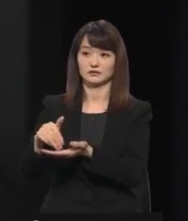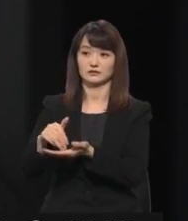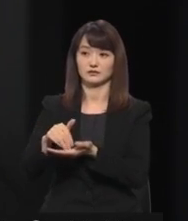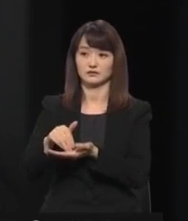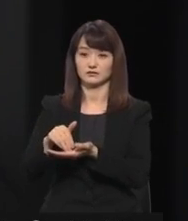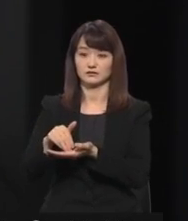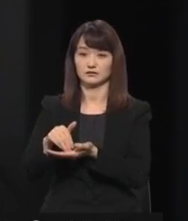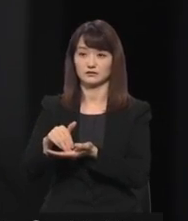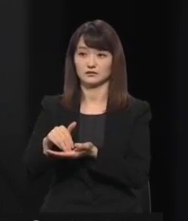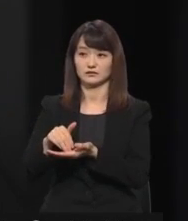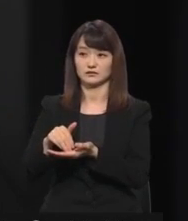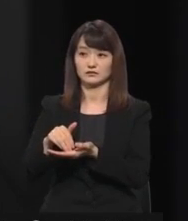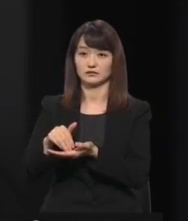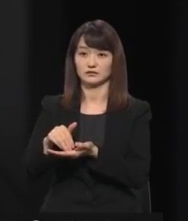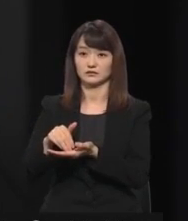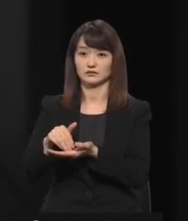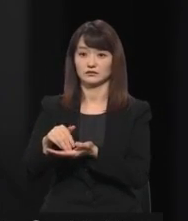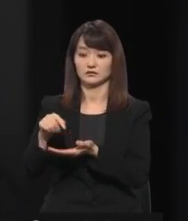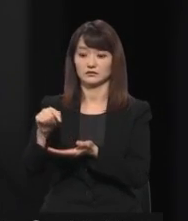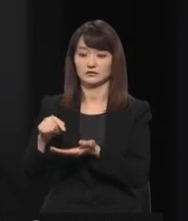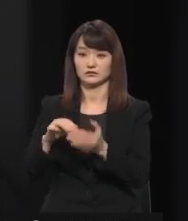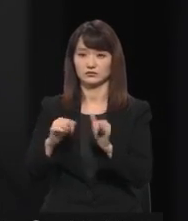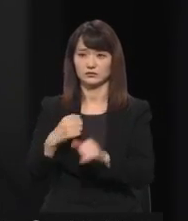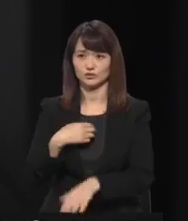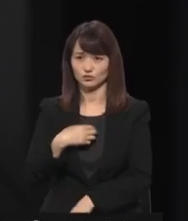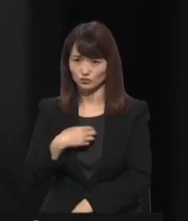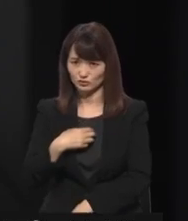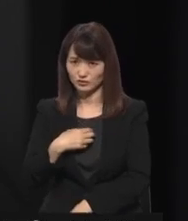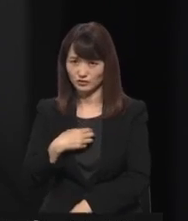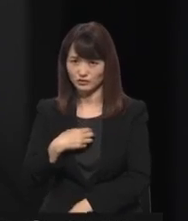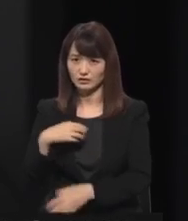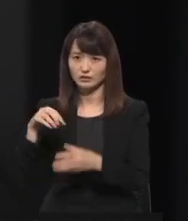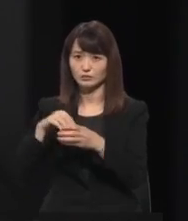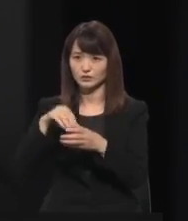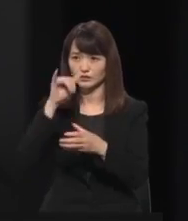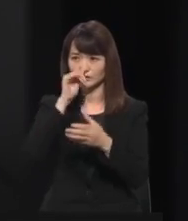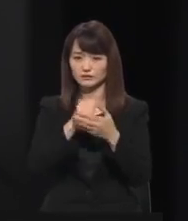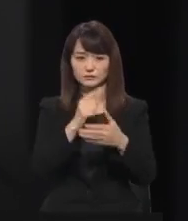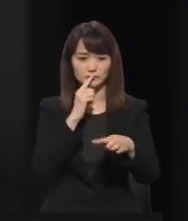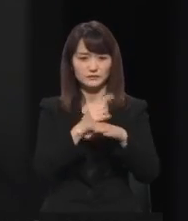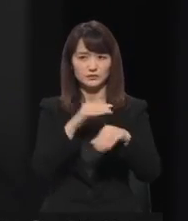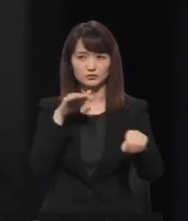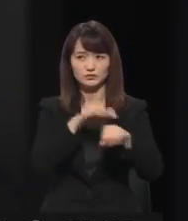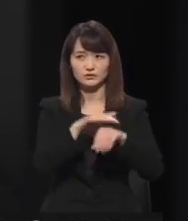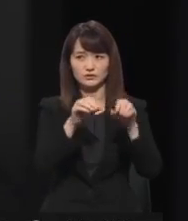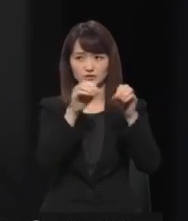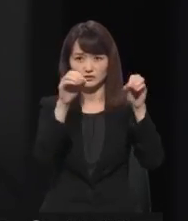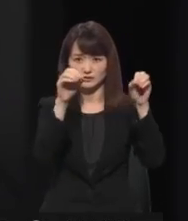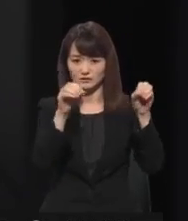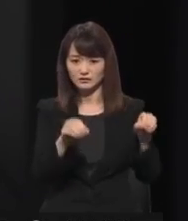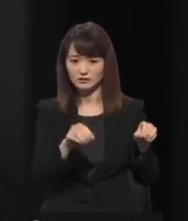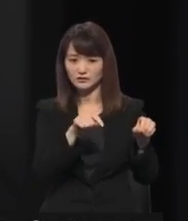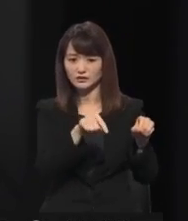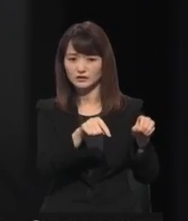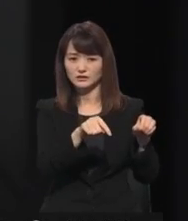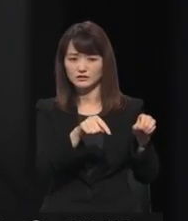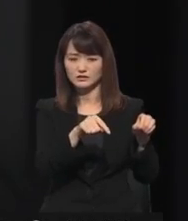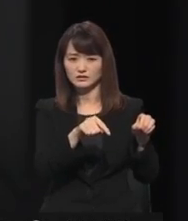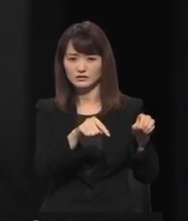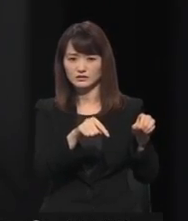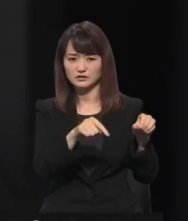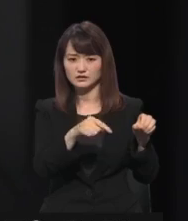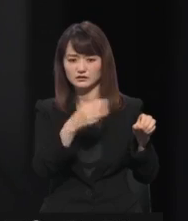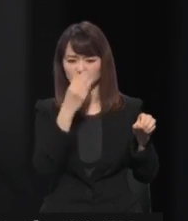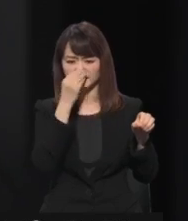어떤 우리 국민의 우려가 이 속에 담겨져 있는 거 아니에요 아니겠습니까 민주주의의 시스템 자체를 사실 너무 맛나게 보고